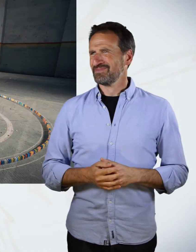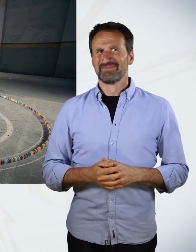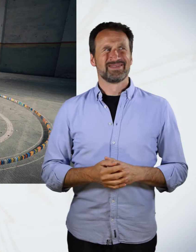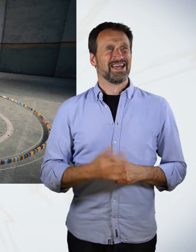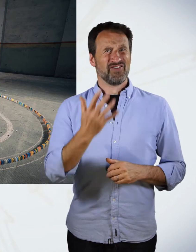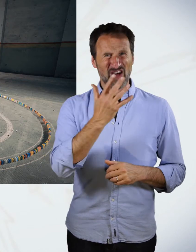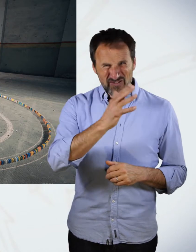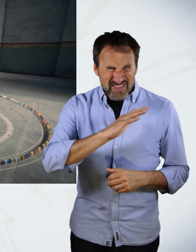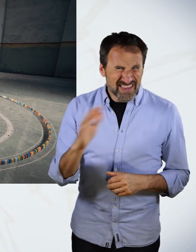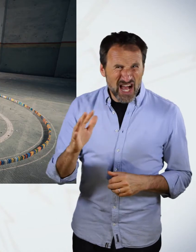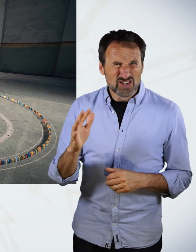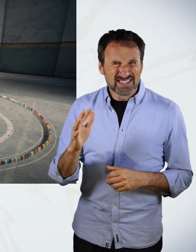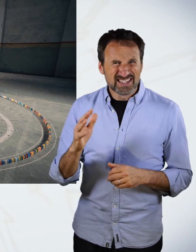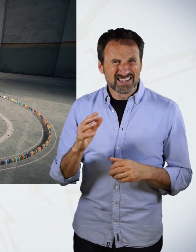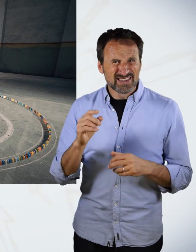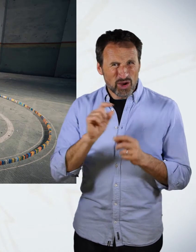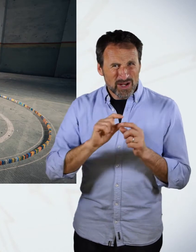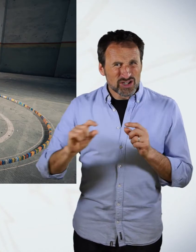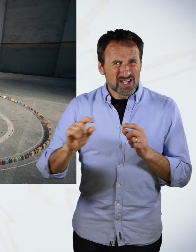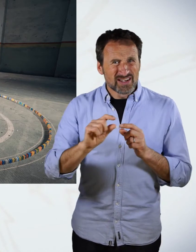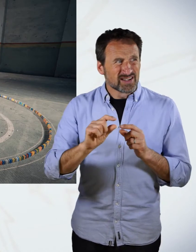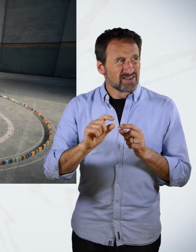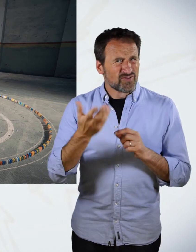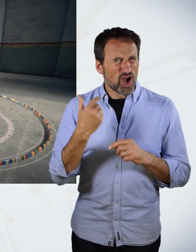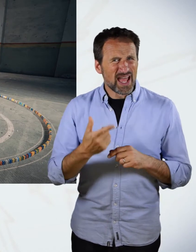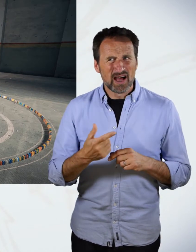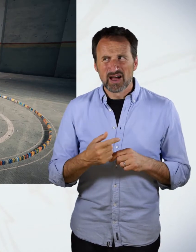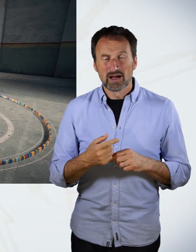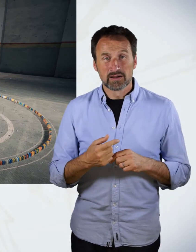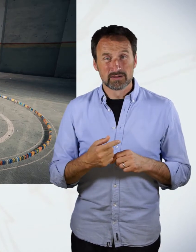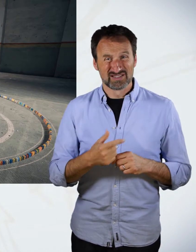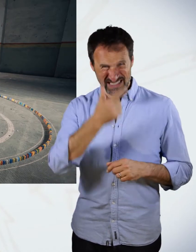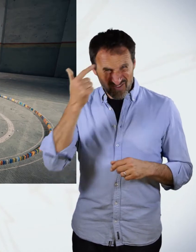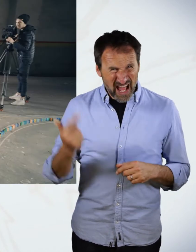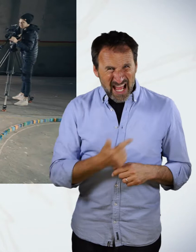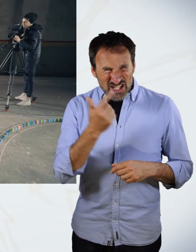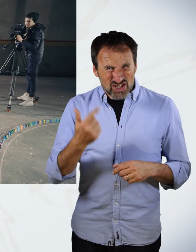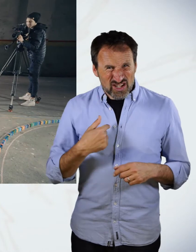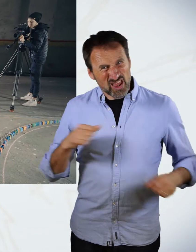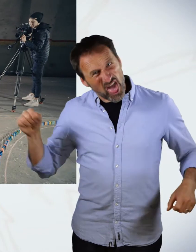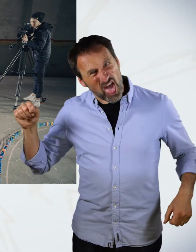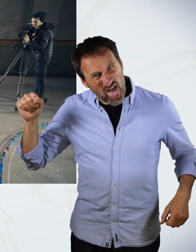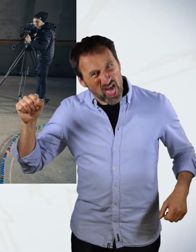halte jetzt nicht 2 Stunden an dem Rollstuhl hier fest. Das musst du jetzt in 15 Minuten fertig kriegen, oder nicht?